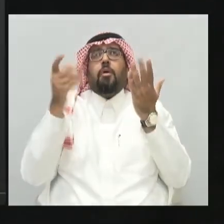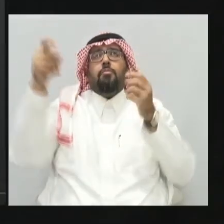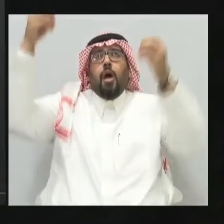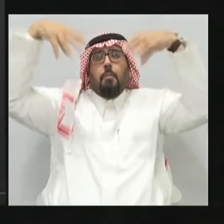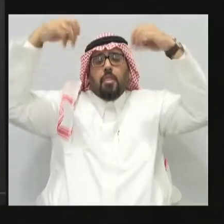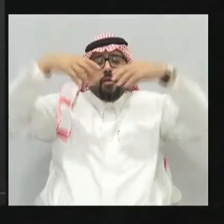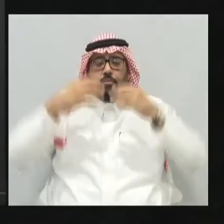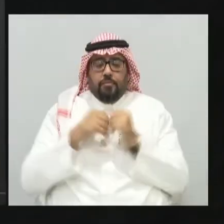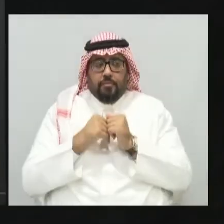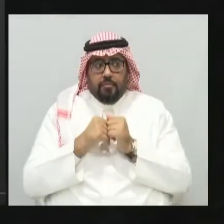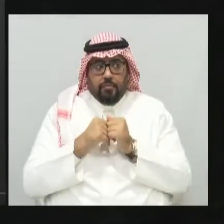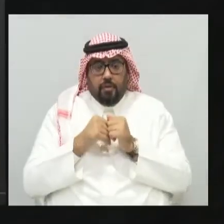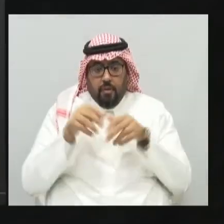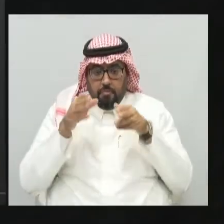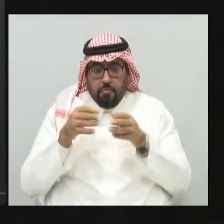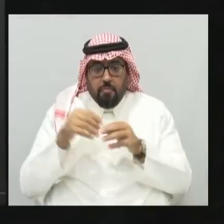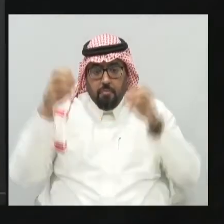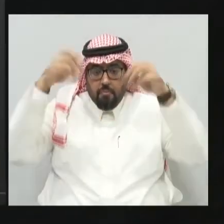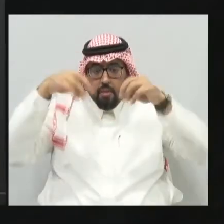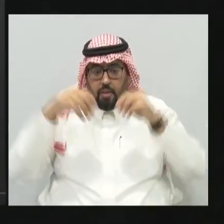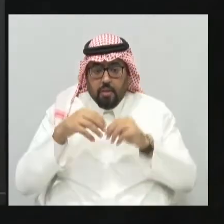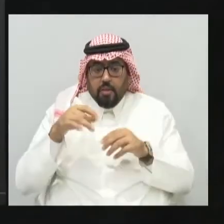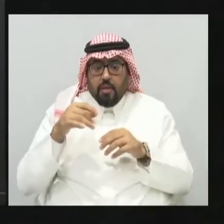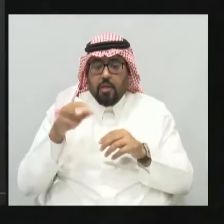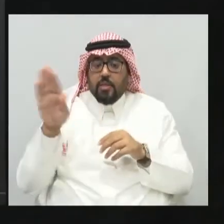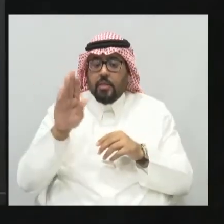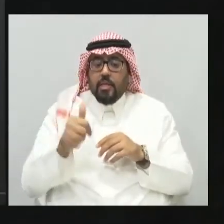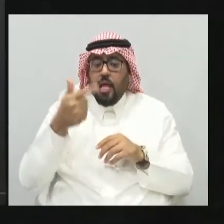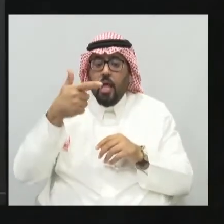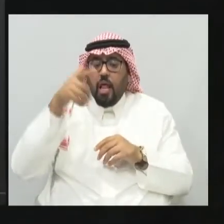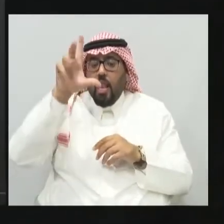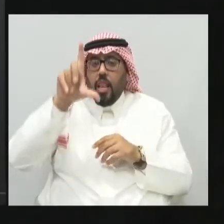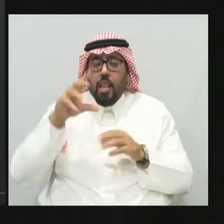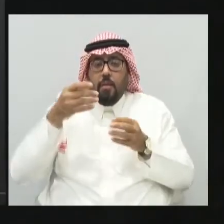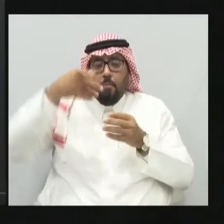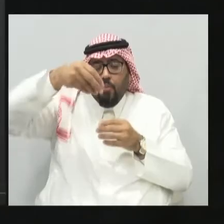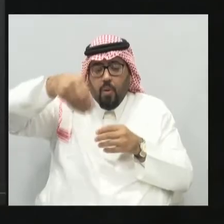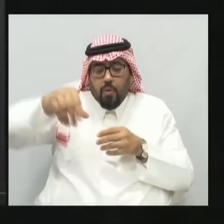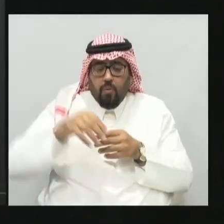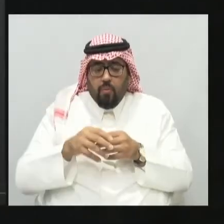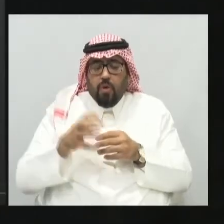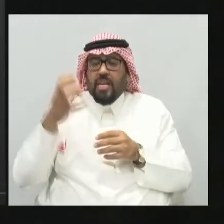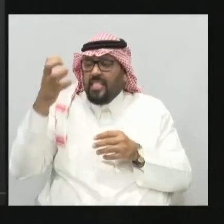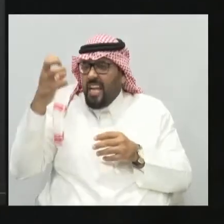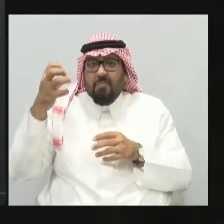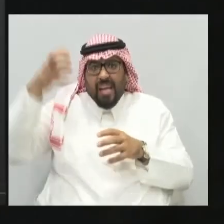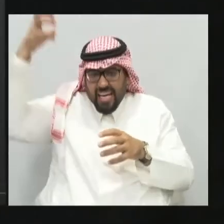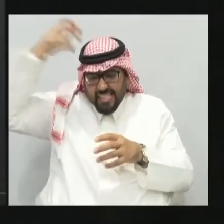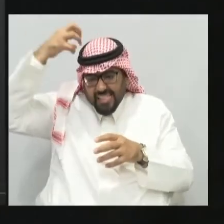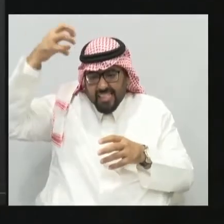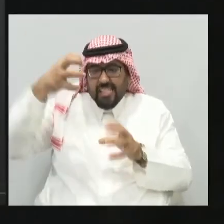رب هل هو المطر سائل الماء اللي ينزل سائل ام